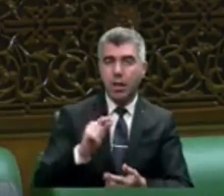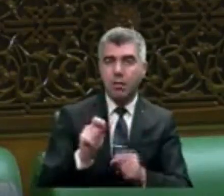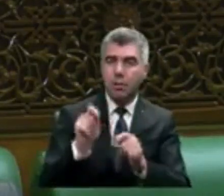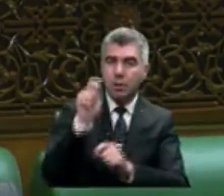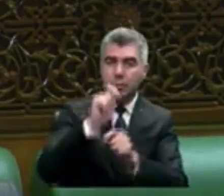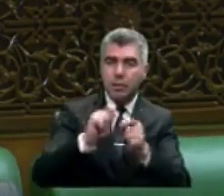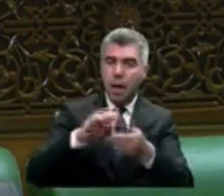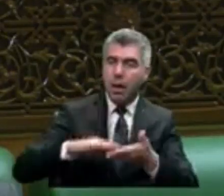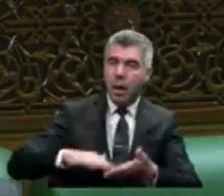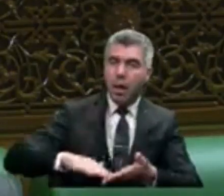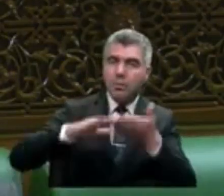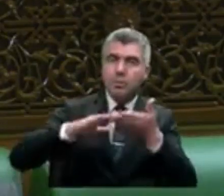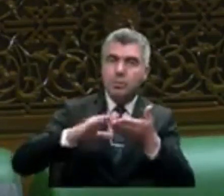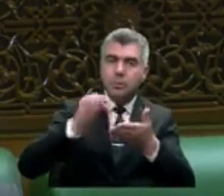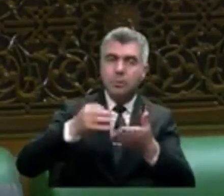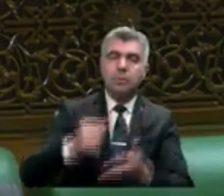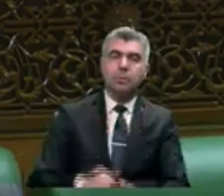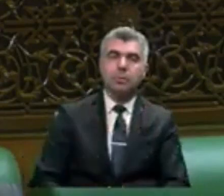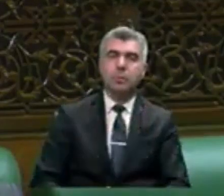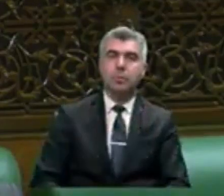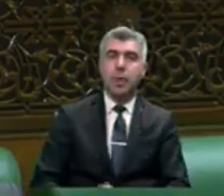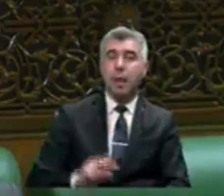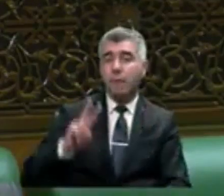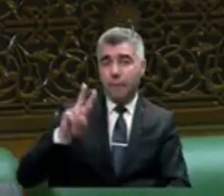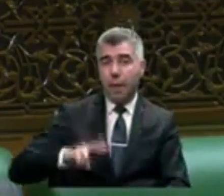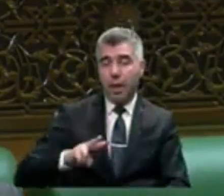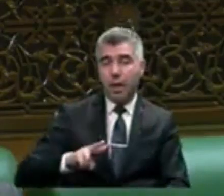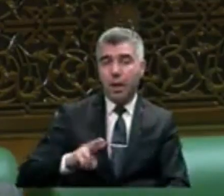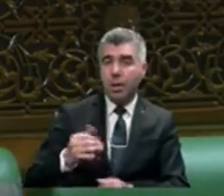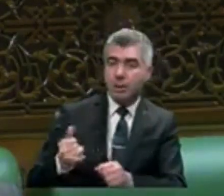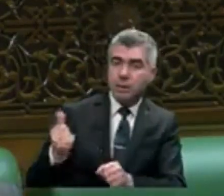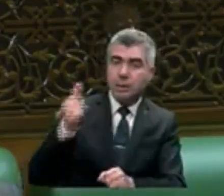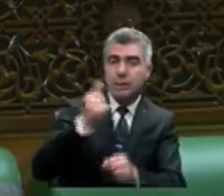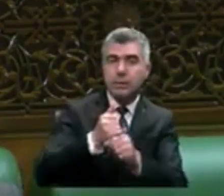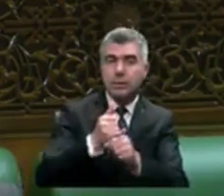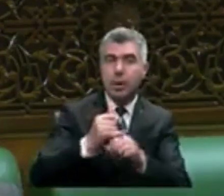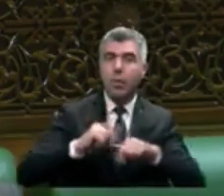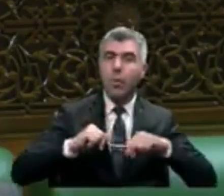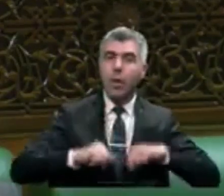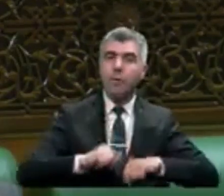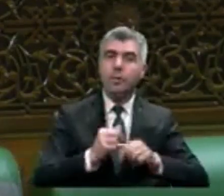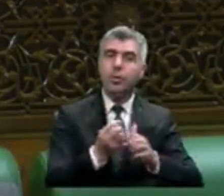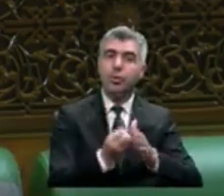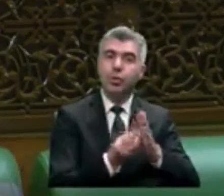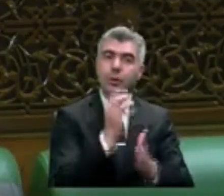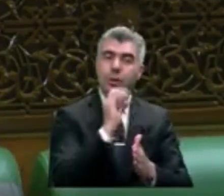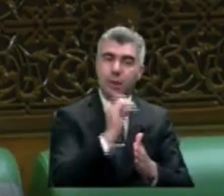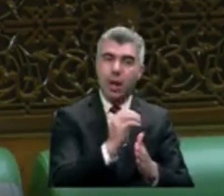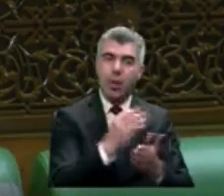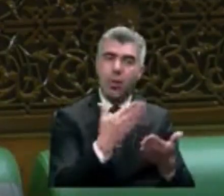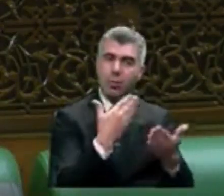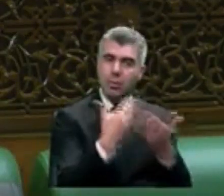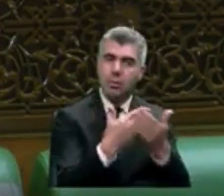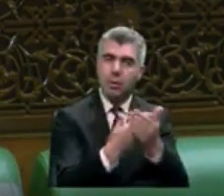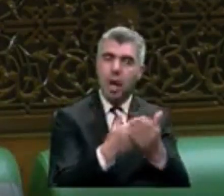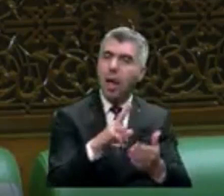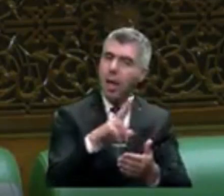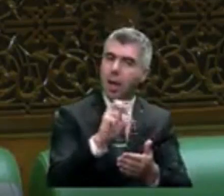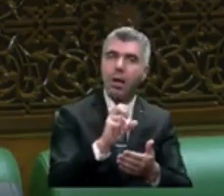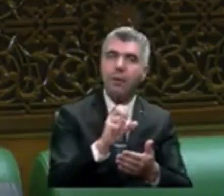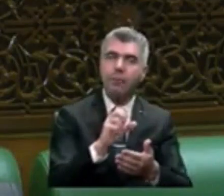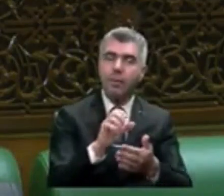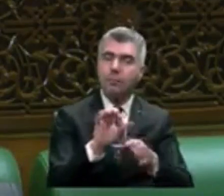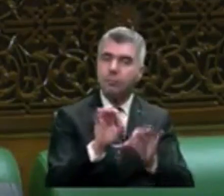والارتقاء بمستواه حقيقه منذ توليكم لمنصب ونحن نلمس محاوله حتيته